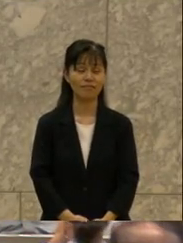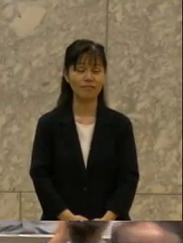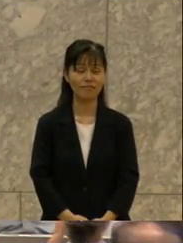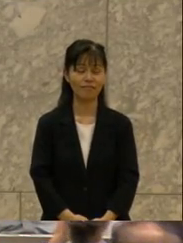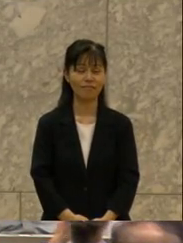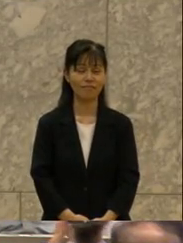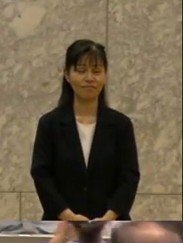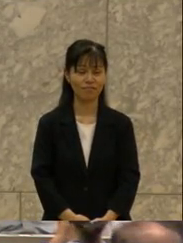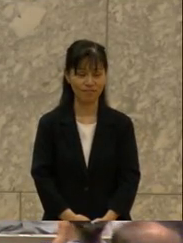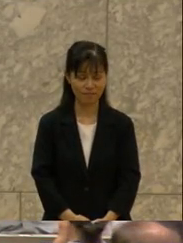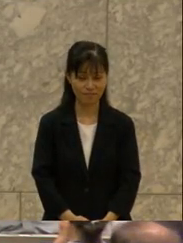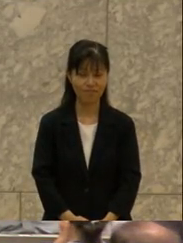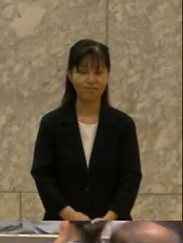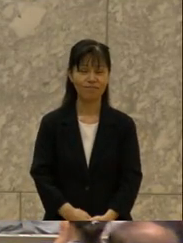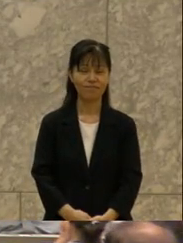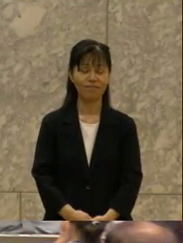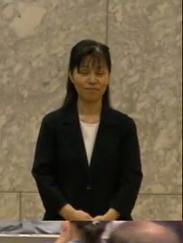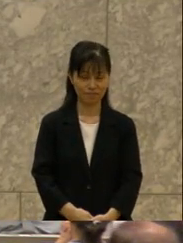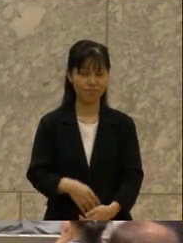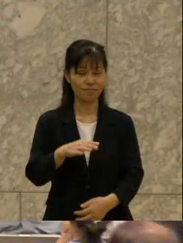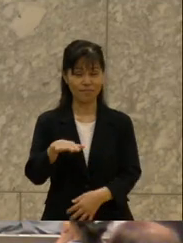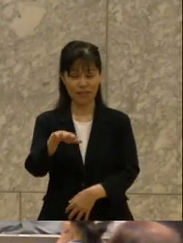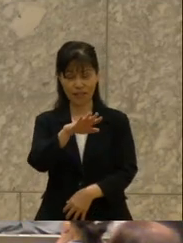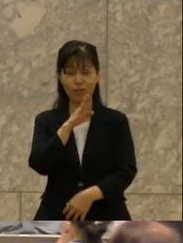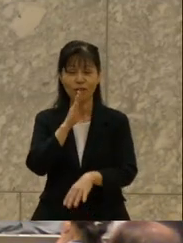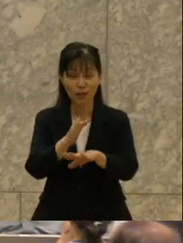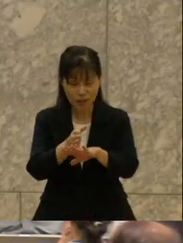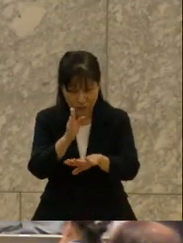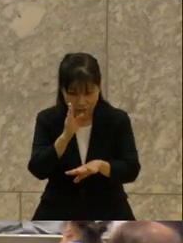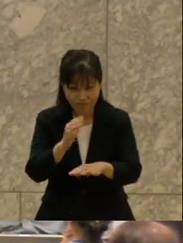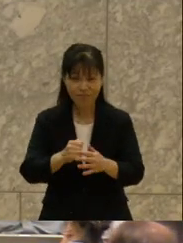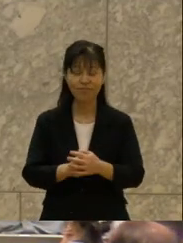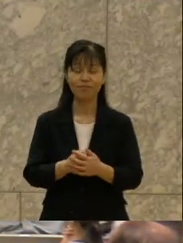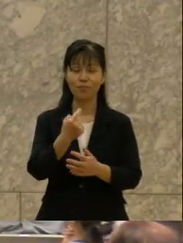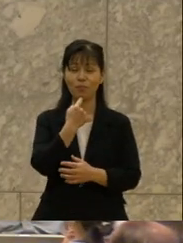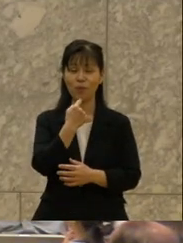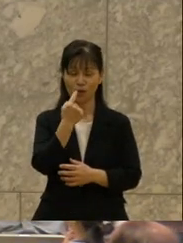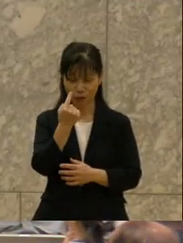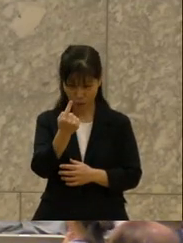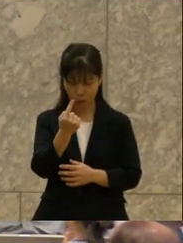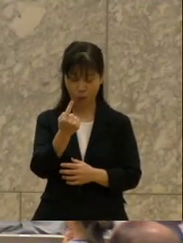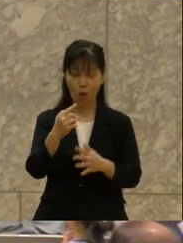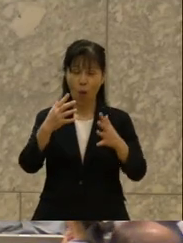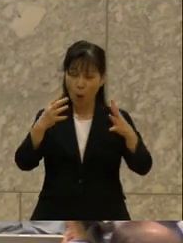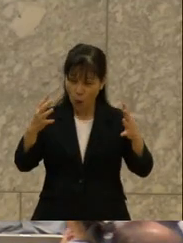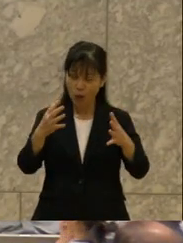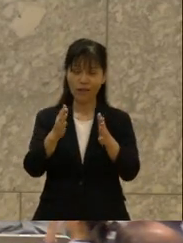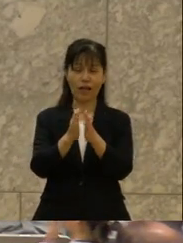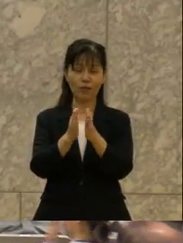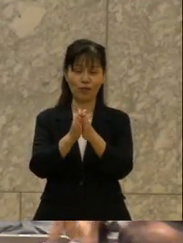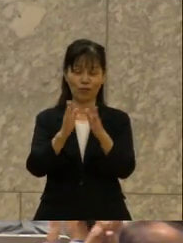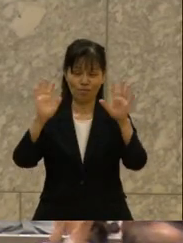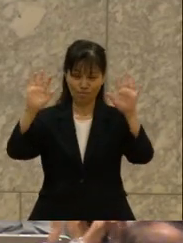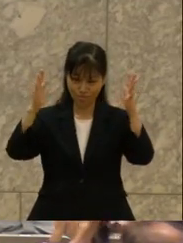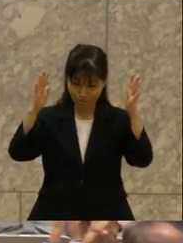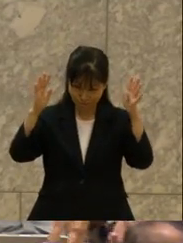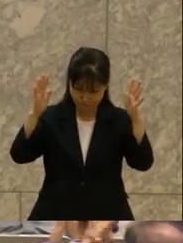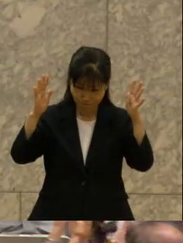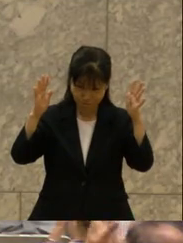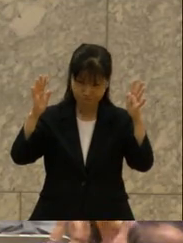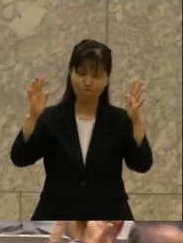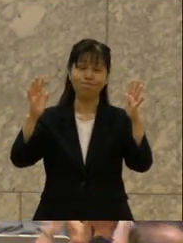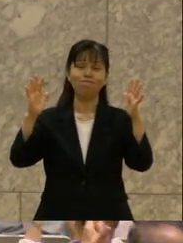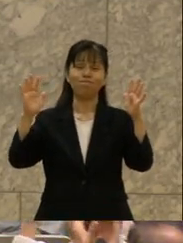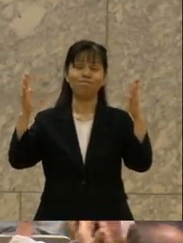松尾先生そしてパネラーの皆様本当にありがとうございました今一度登壇者の皆様方に大きな拍手をお願いいたし